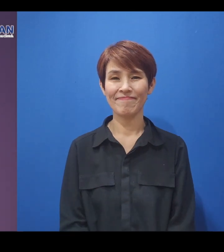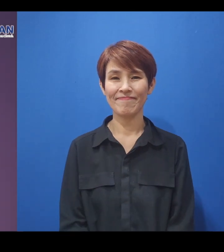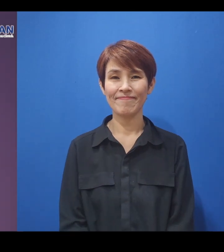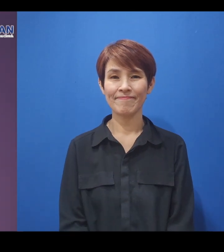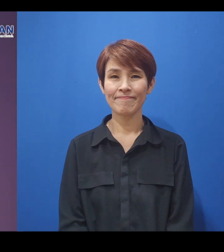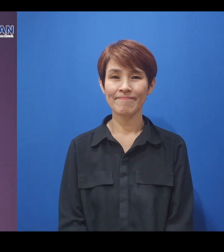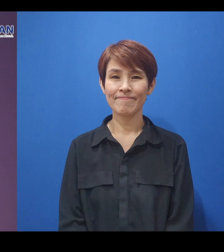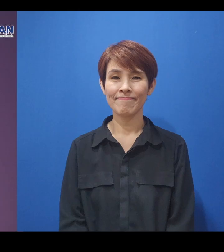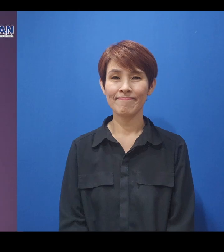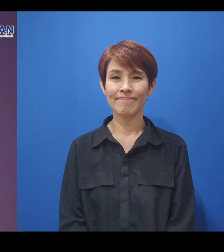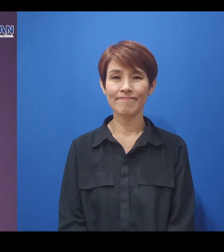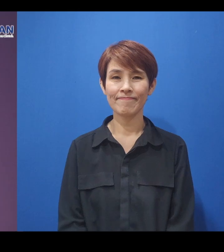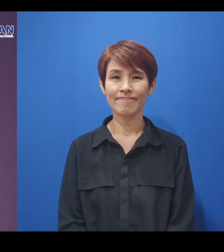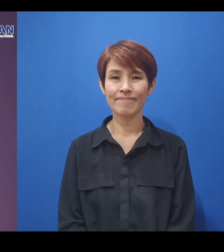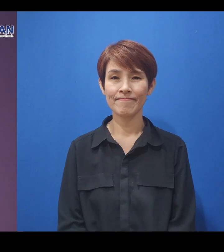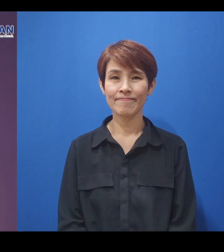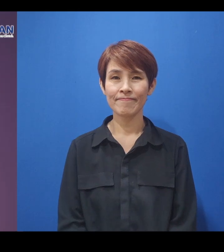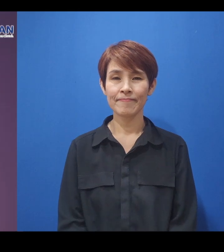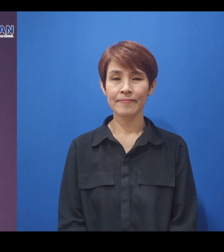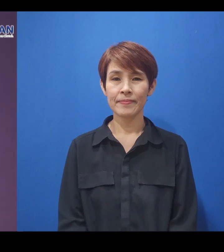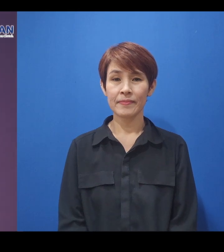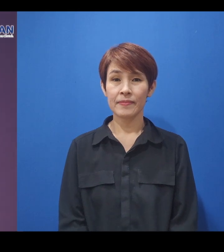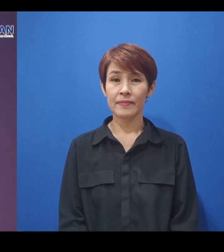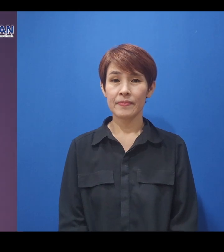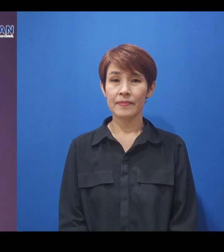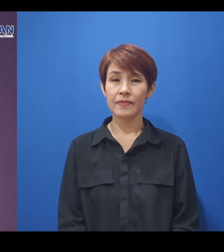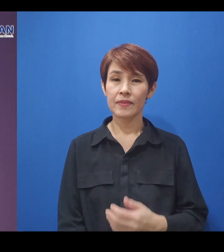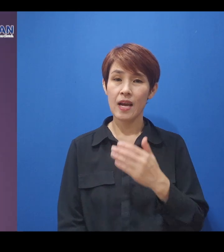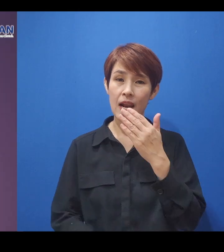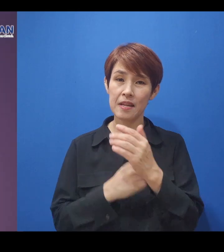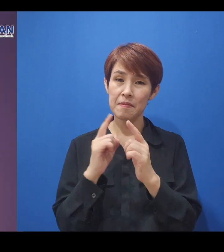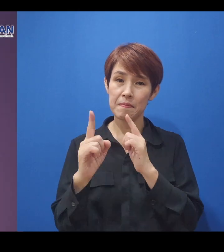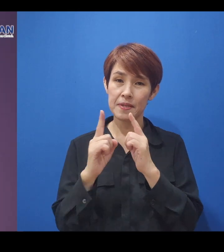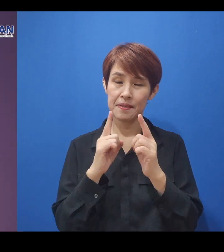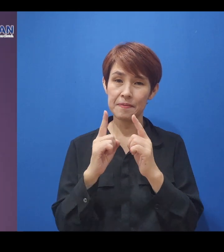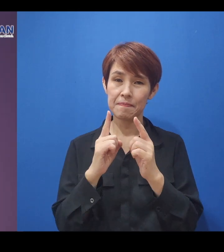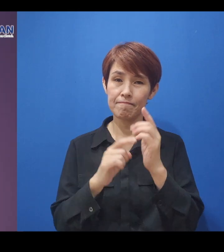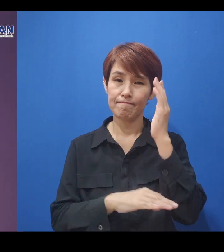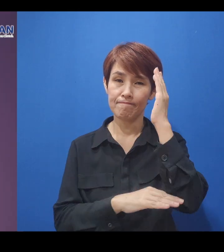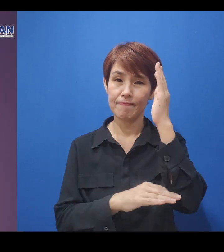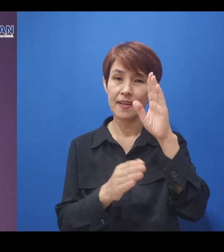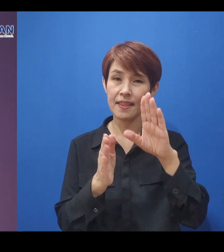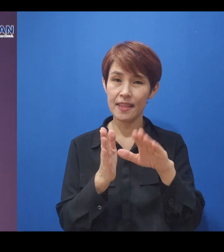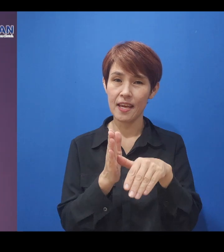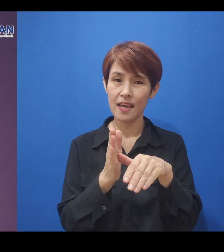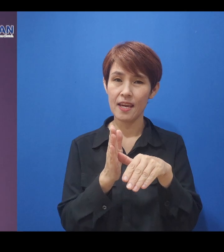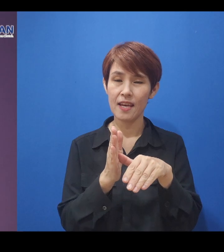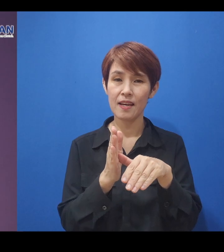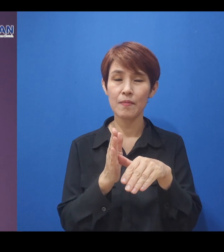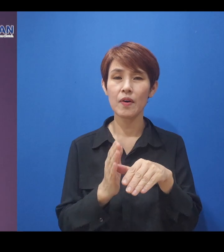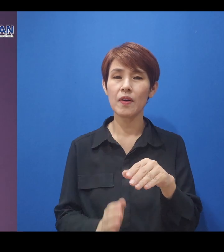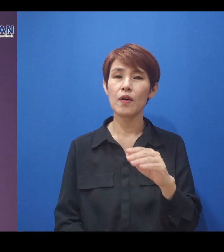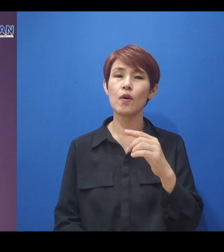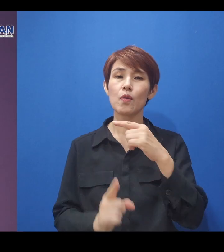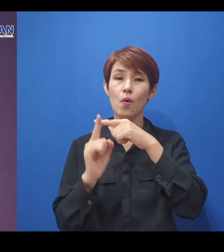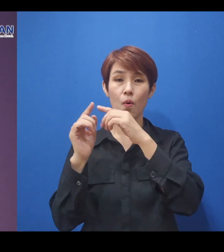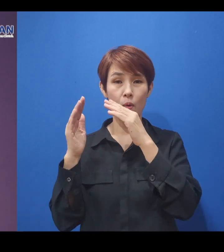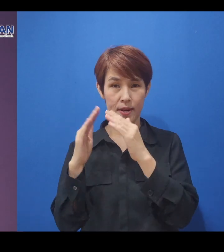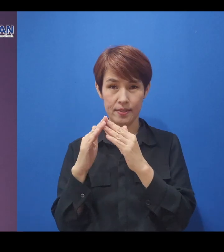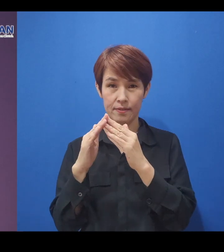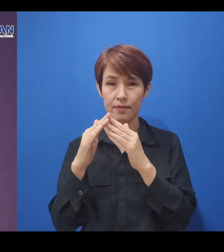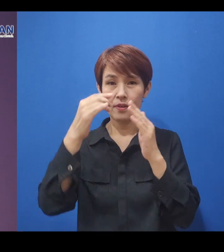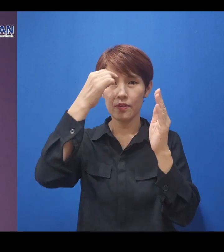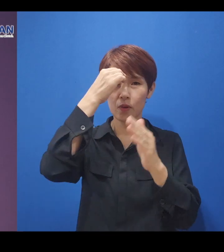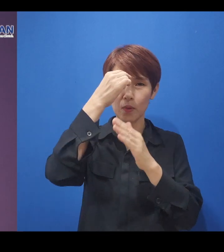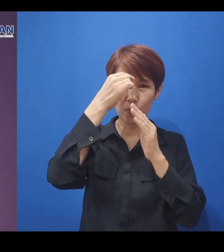믿습니다. 저는 처음에 말씀을 시작하면서 교회는, 성도는 때로는 하나님께